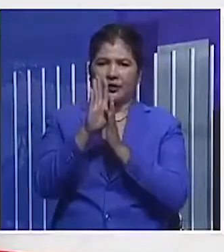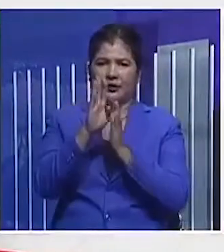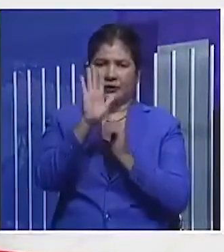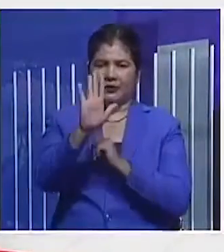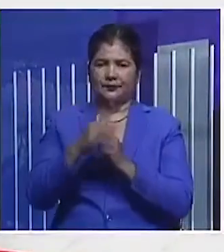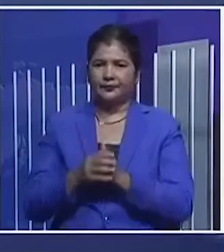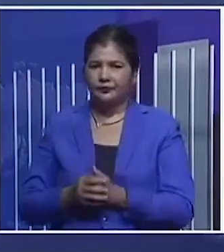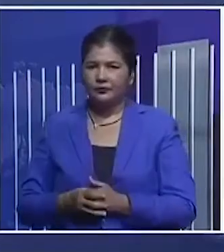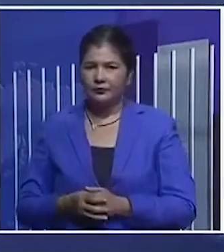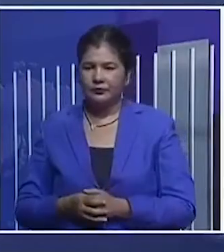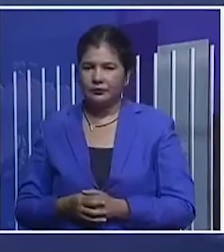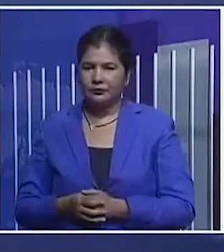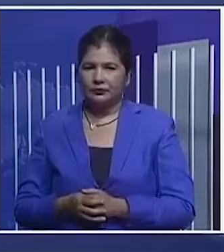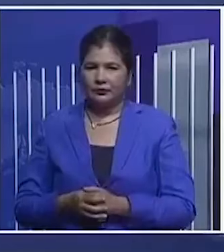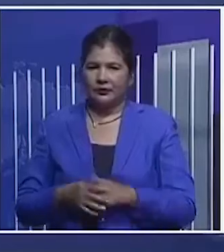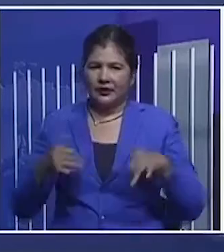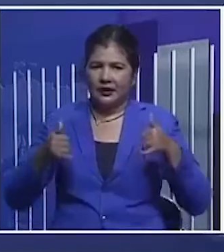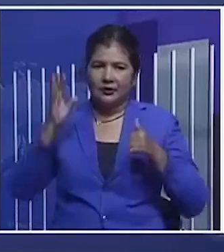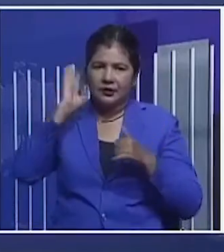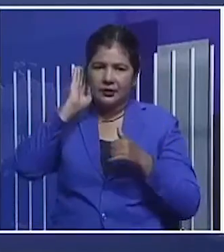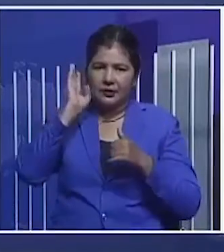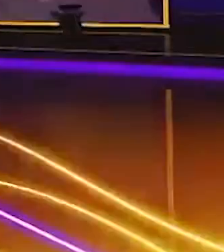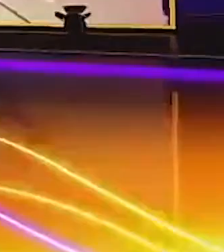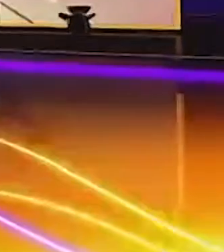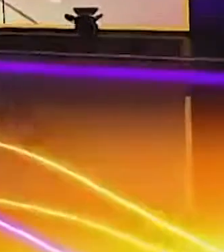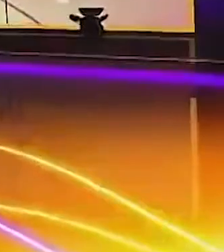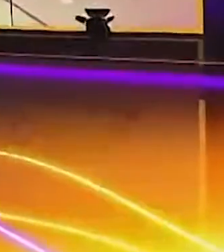छ। अब खेलकुद समाचार।